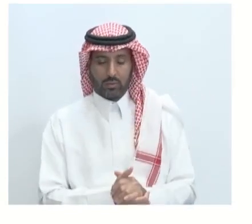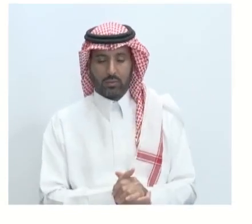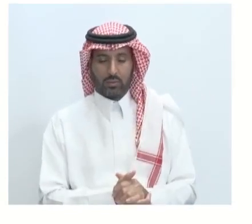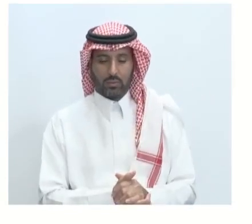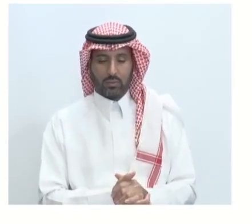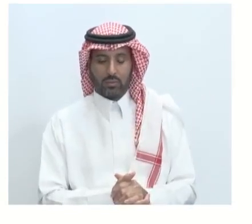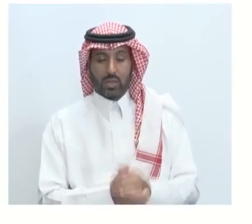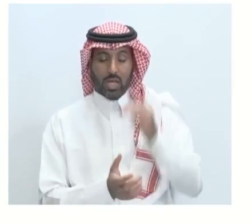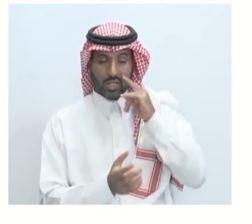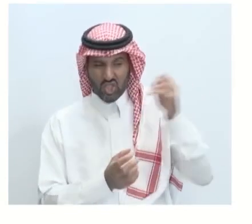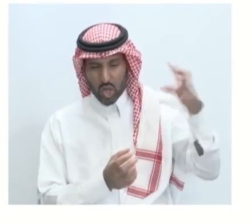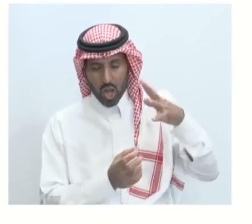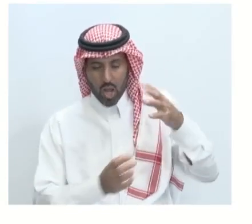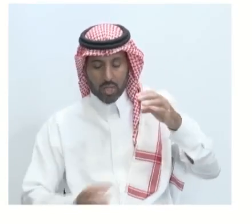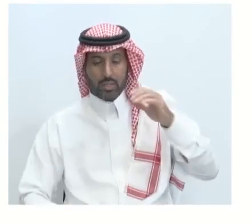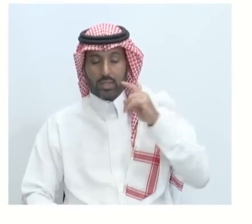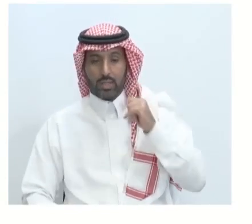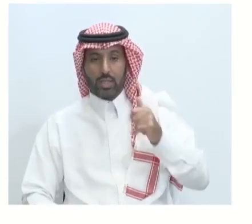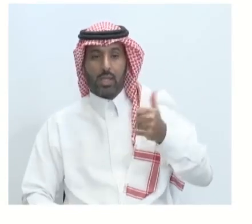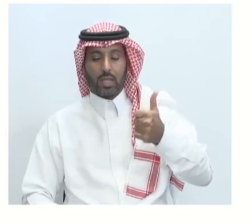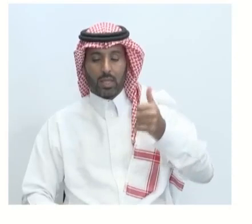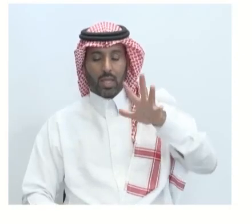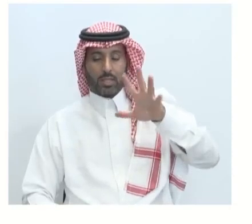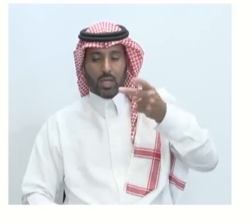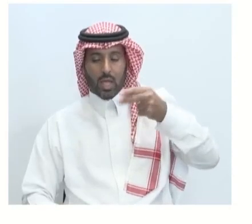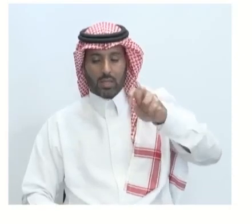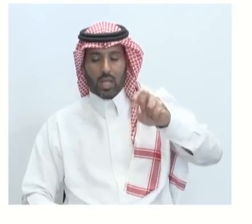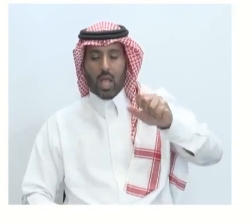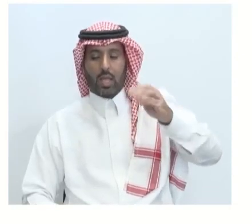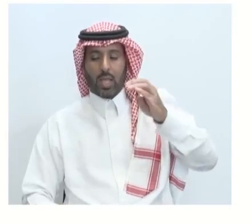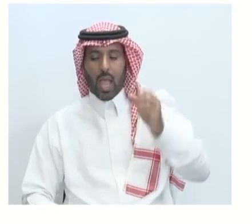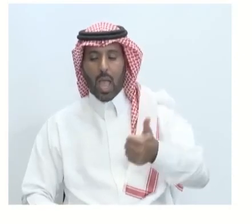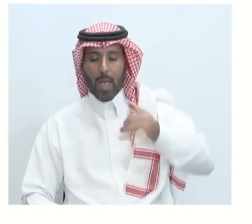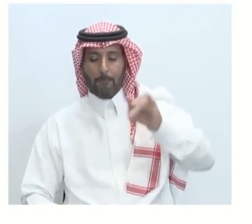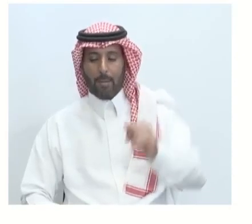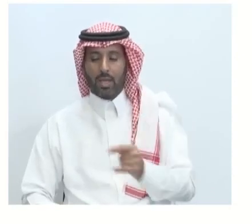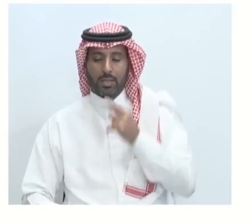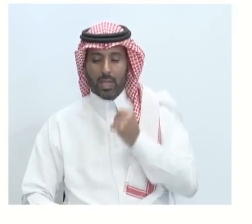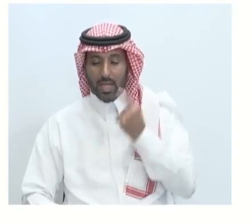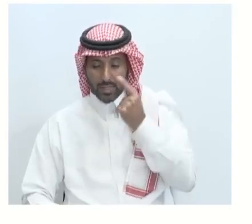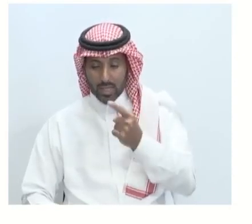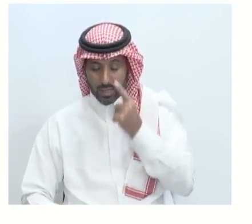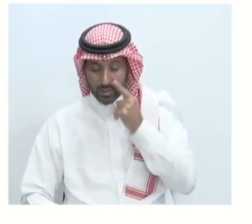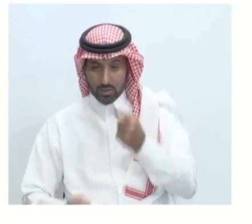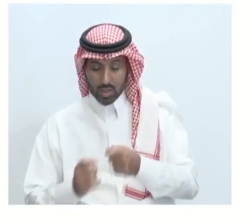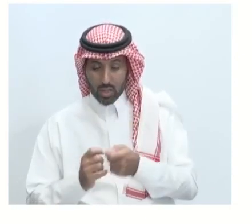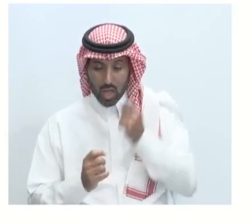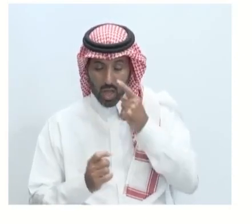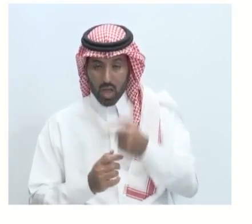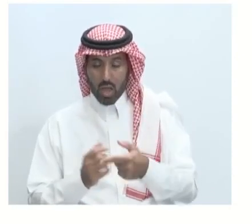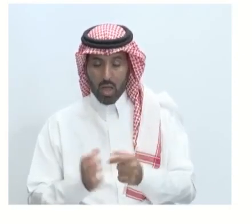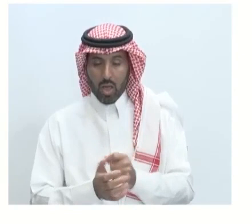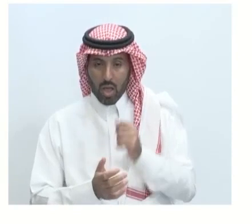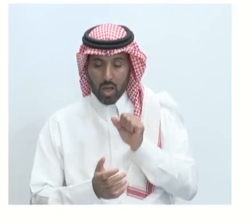جاما عزيزي الطالب عزيزتي الطالب فانها تحتاج لتقنيه خاصه وافضل